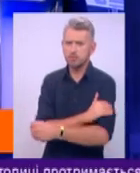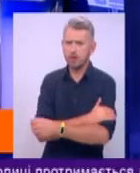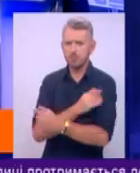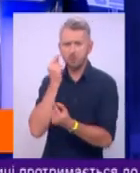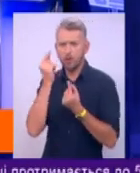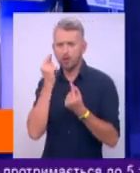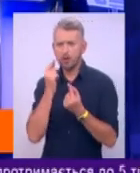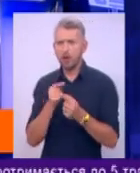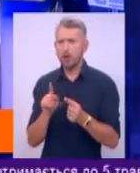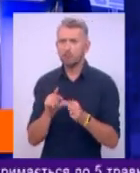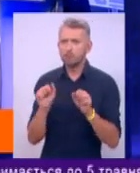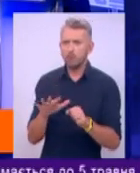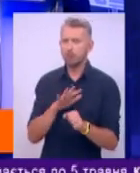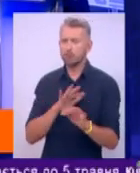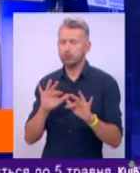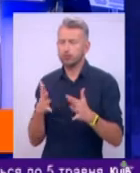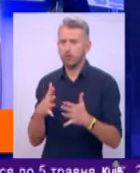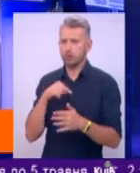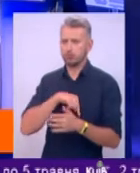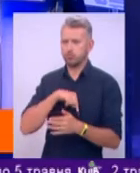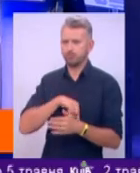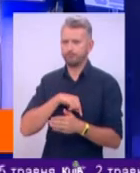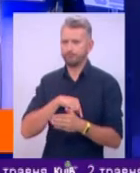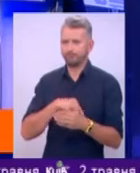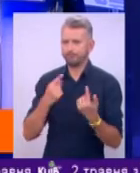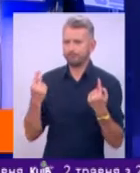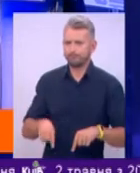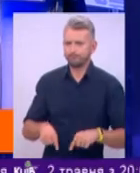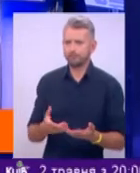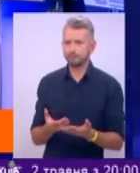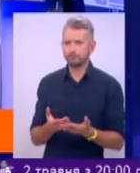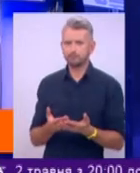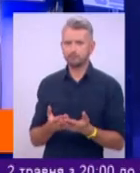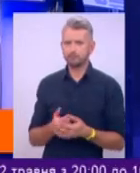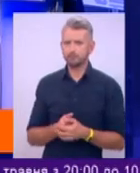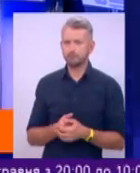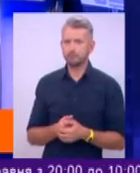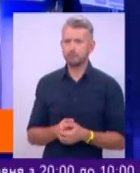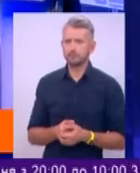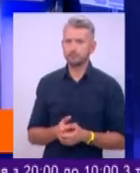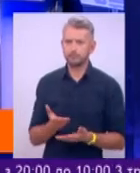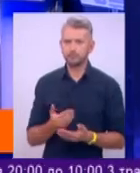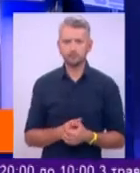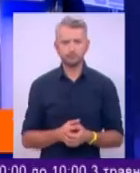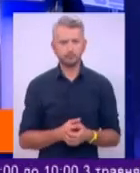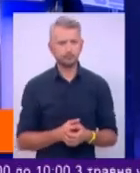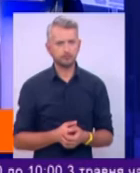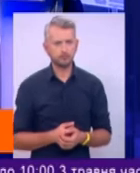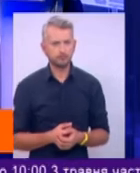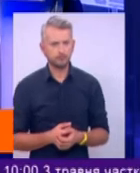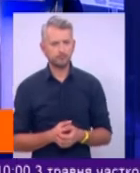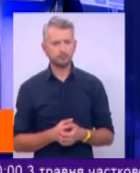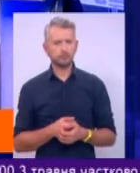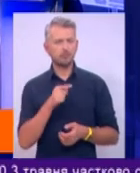піддатися якійсь психологічній атаці, після чого стається якийсь просто перелом всього-всього? Прошу.